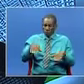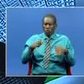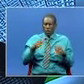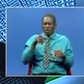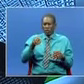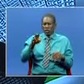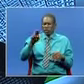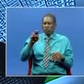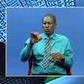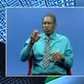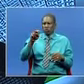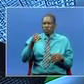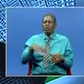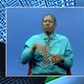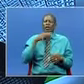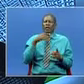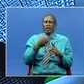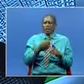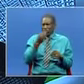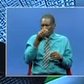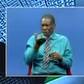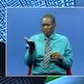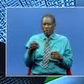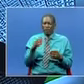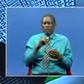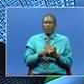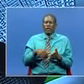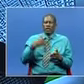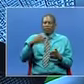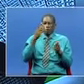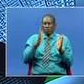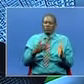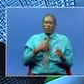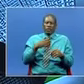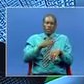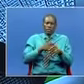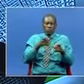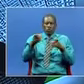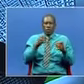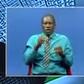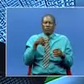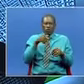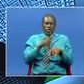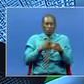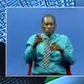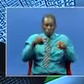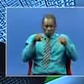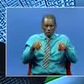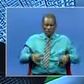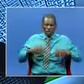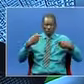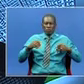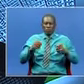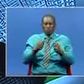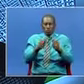akifa mchwa atamshiriki. Atamula. Sasa ndo kila mtu ana wakati wake wa kutawala. Kama wakati wako ni wa kutawala leo, ishi na watu vizuri. Kama